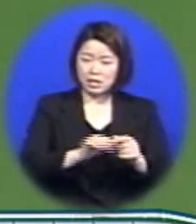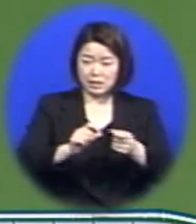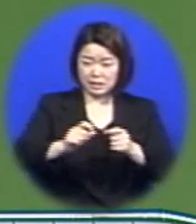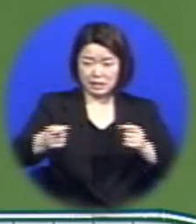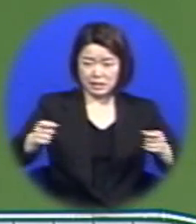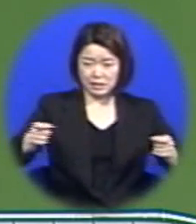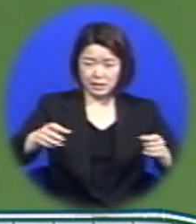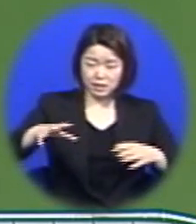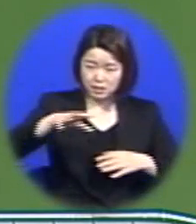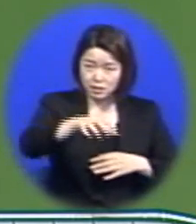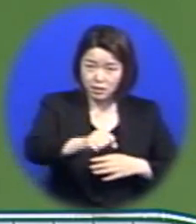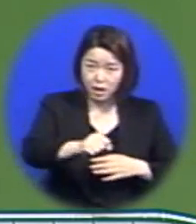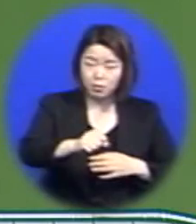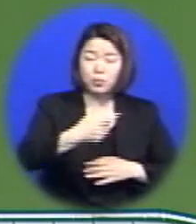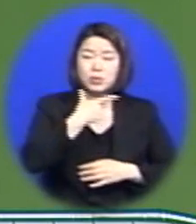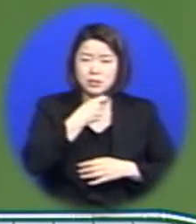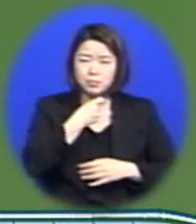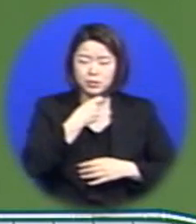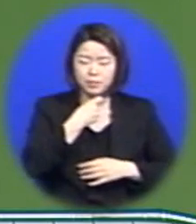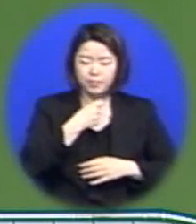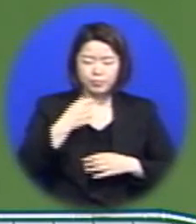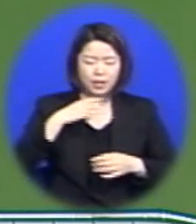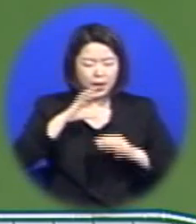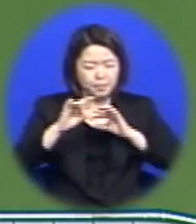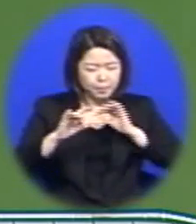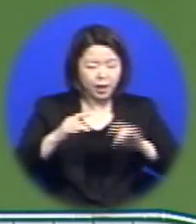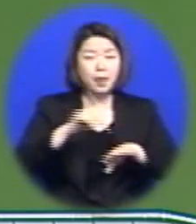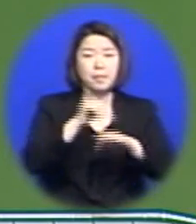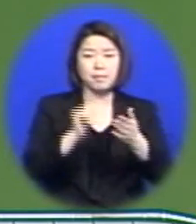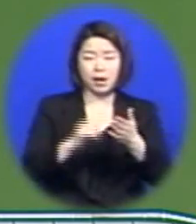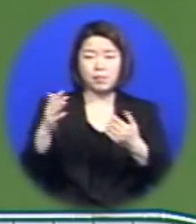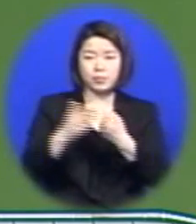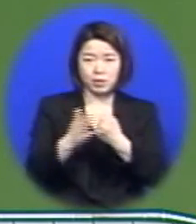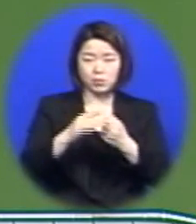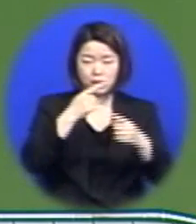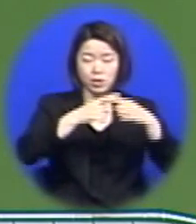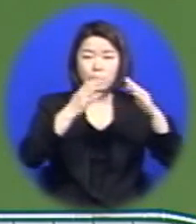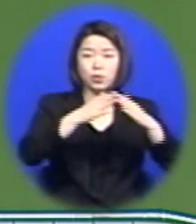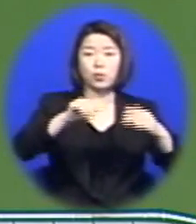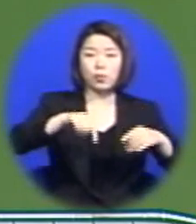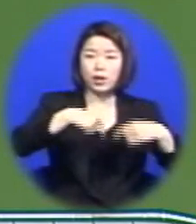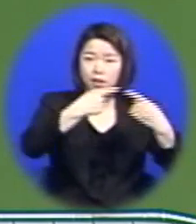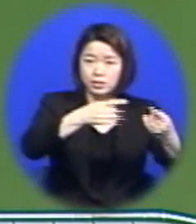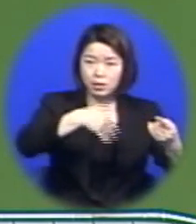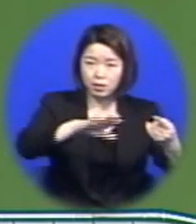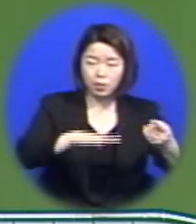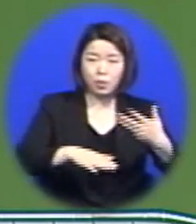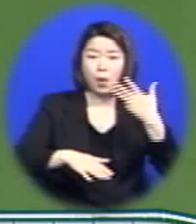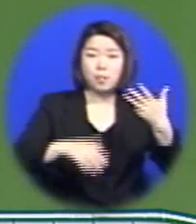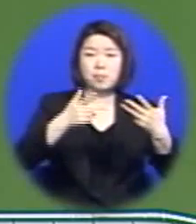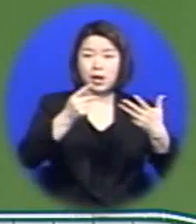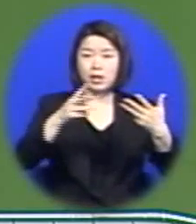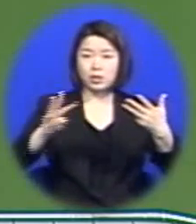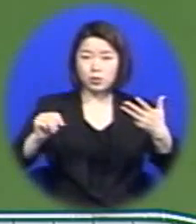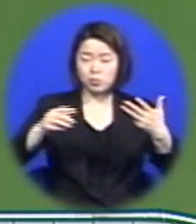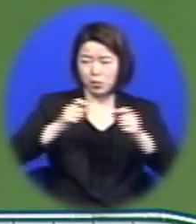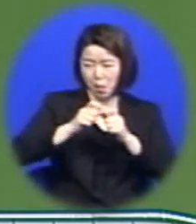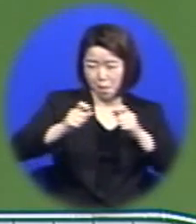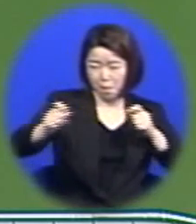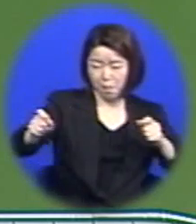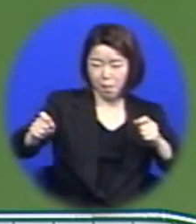잡을 그런 갈급한 심령으로 교회를 나갑니다 88km 떨어진 먼곳에